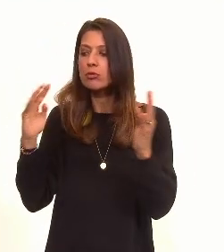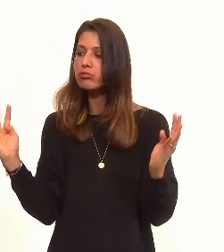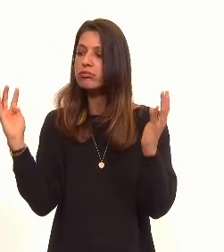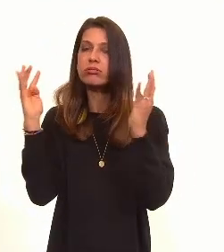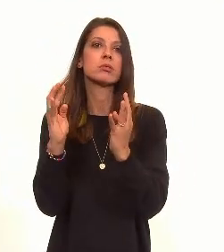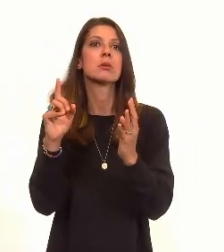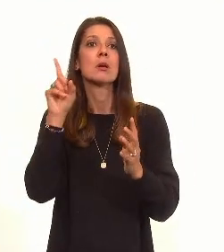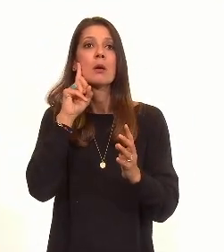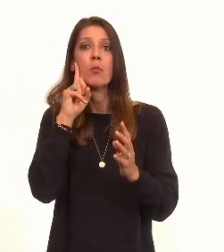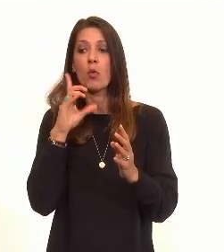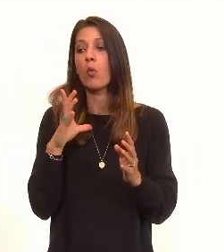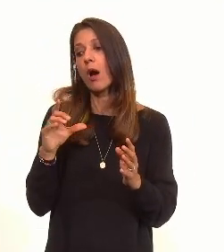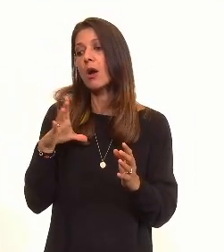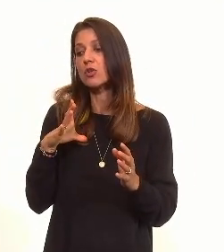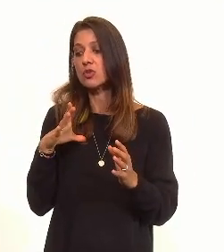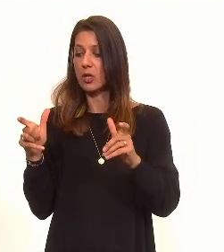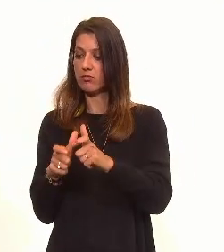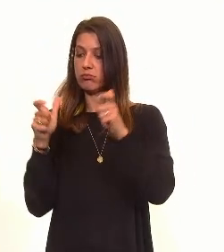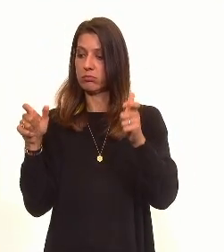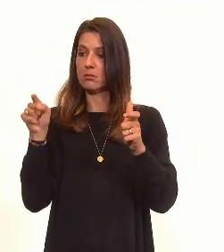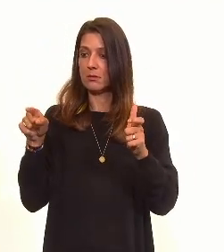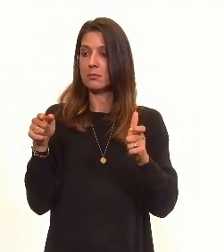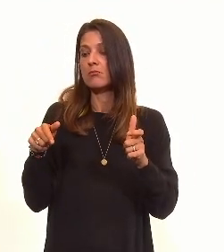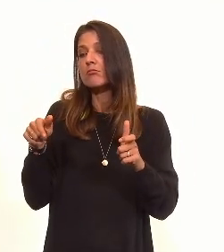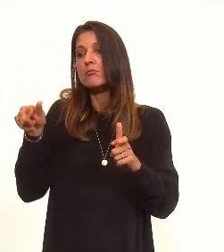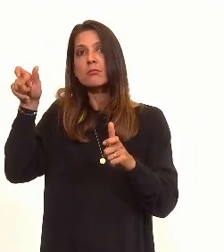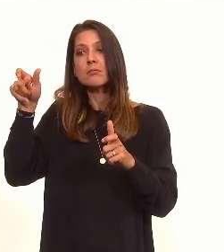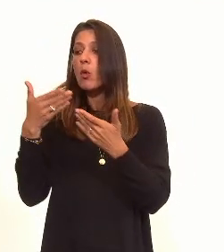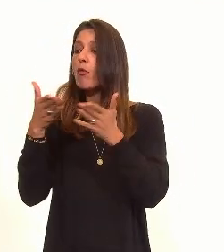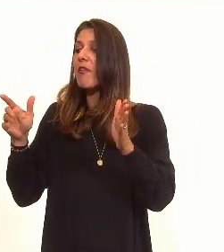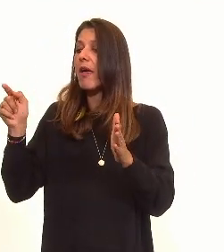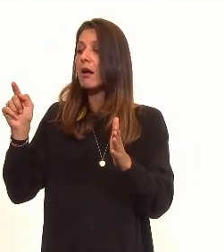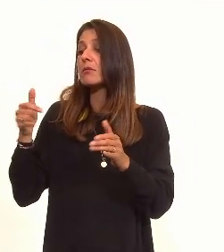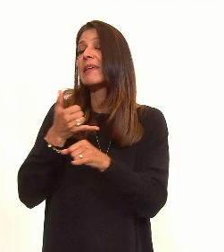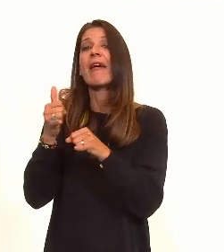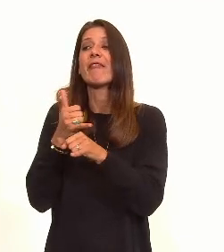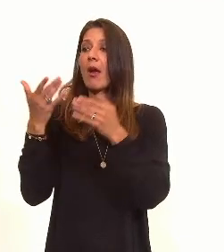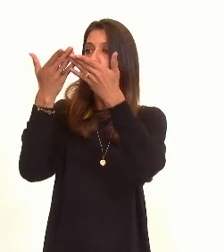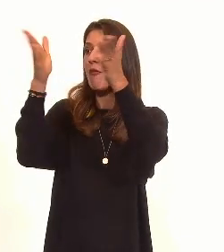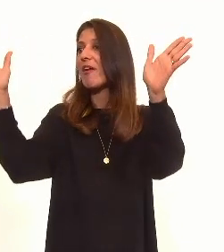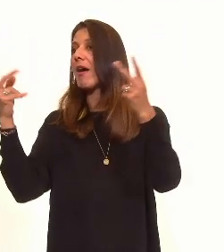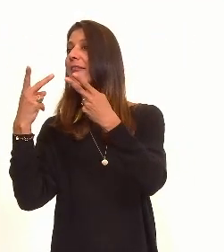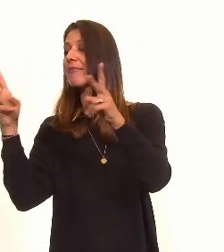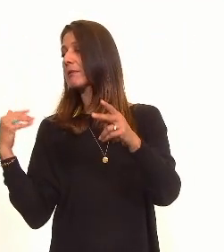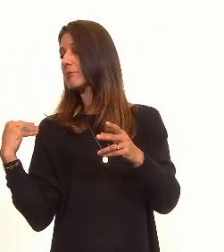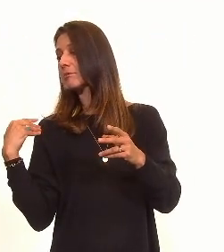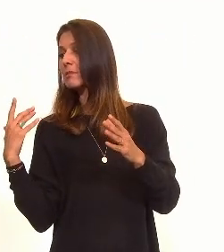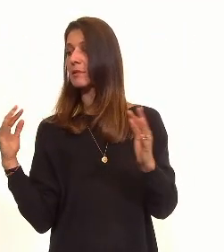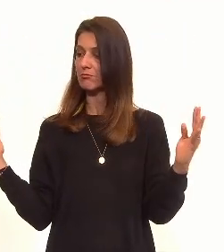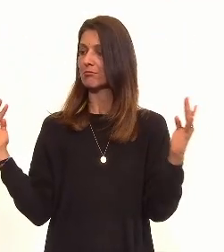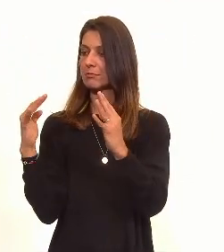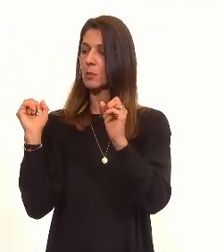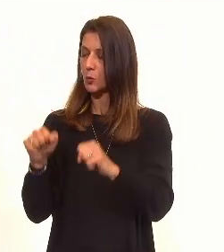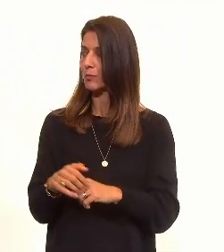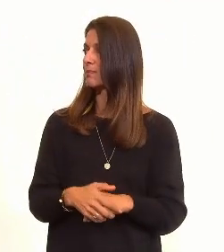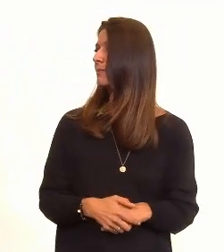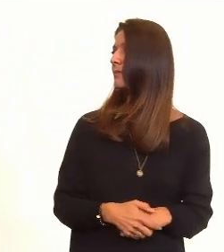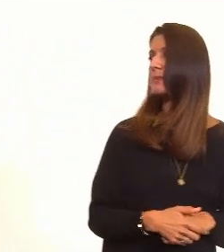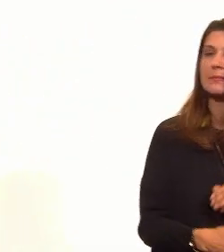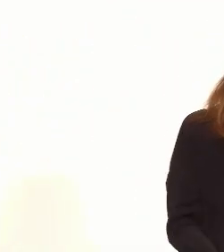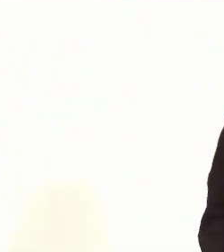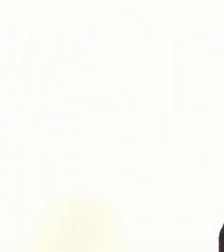intéressant derrière en termes d'enseignement à tirer, parce qu'ensuite on pourra aller s'enrichir les uns des autres. Donc à Saint-Ouen, on travaille notamment sur